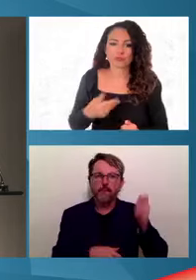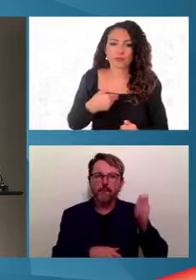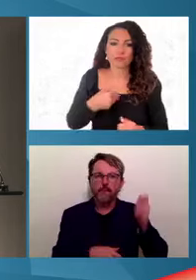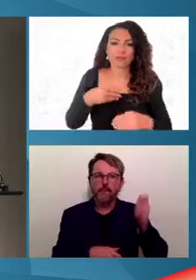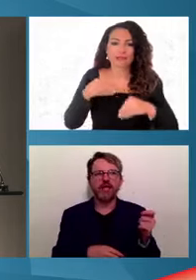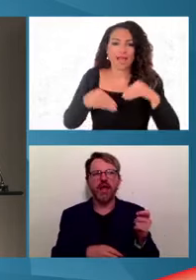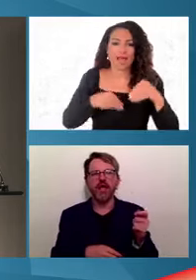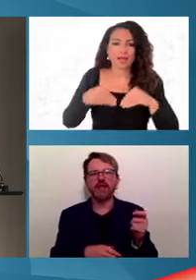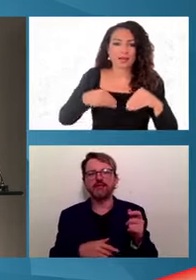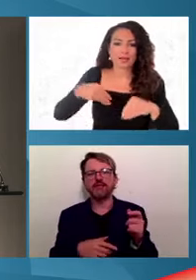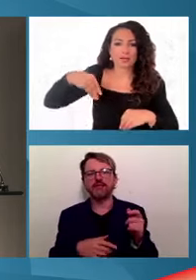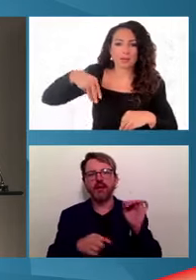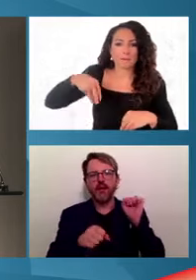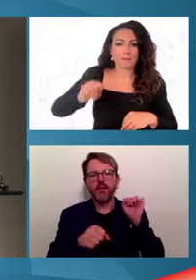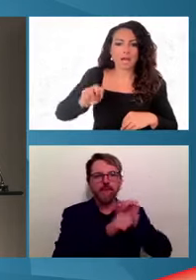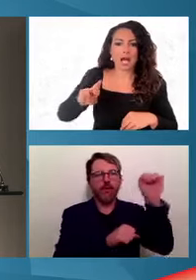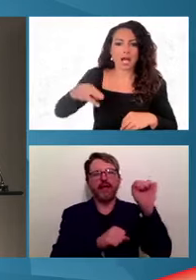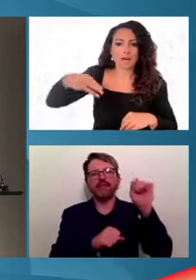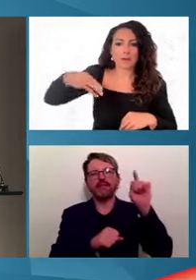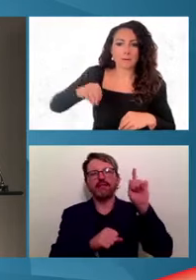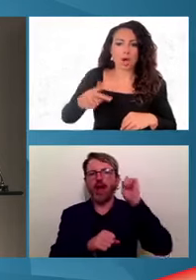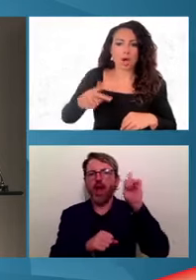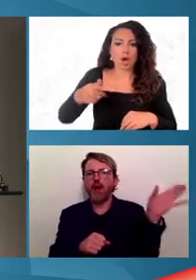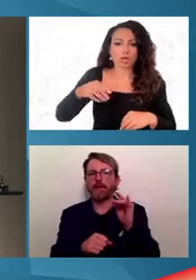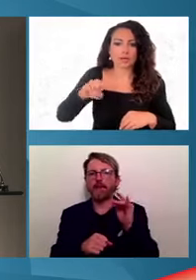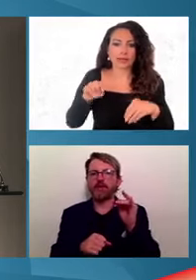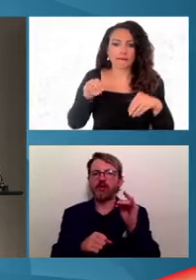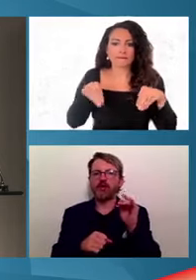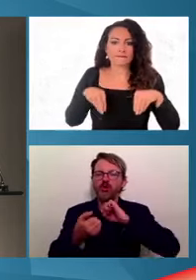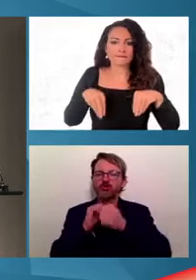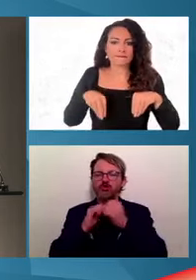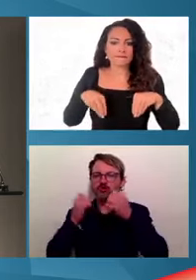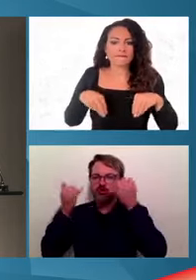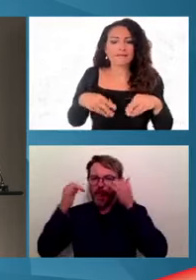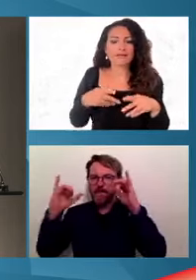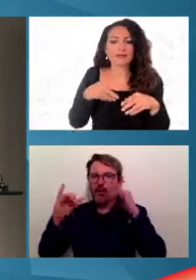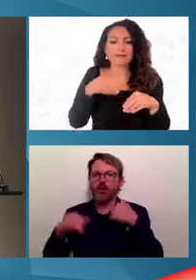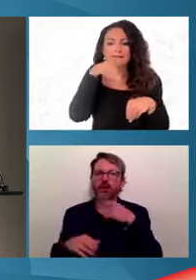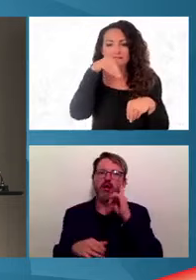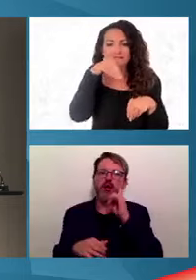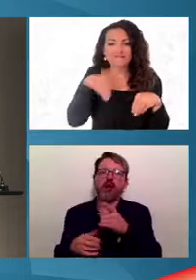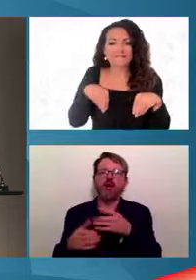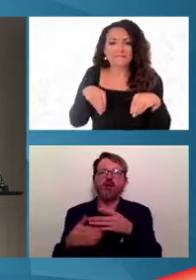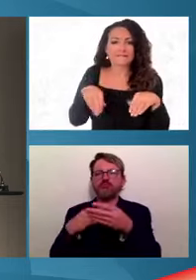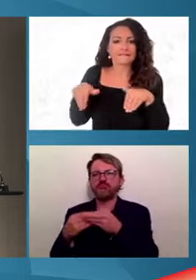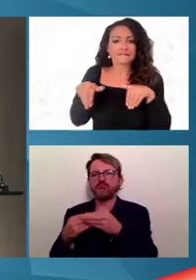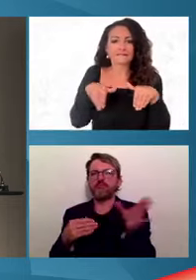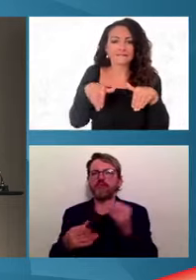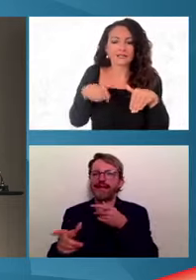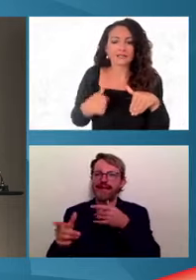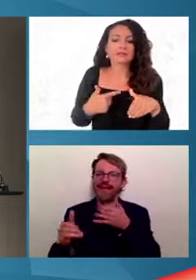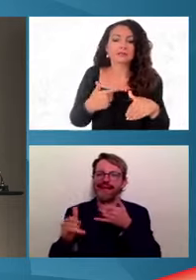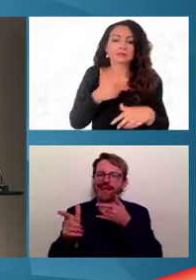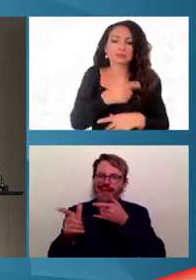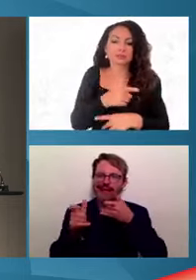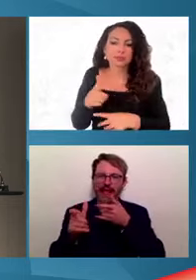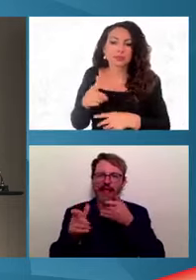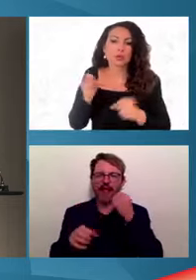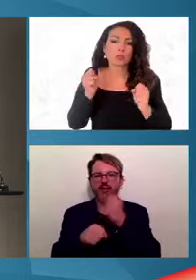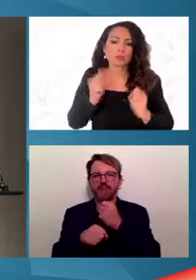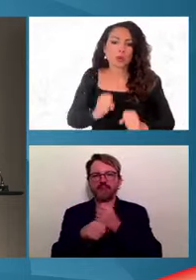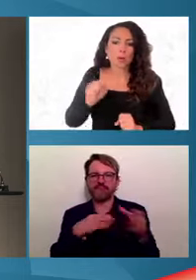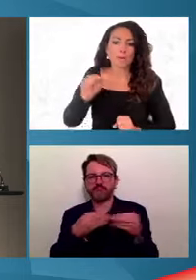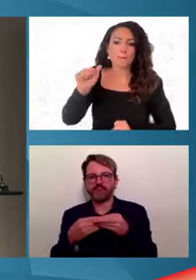auch bei den Steinböcken, dass wir eine nachhaltige Lösung gefunden haben, in enger Zusammenarbeit auch mit der Jägerschaft. Aber dann vor allem die Diskussion um